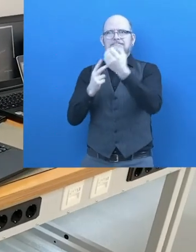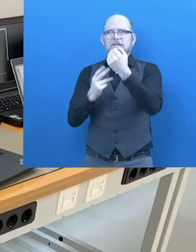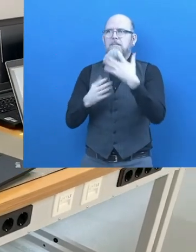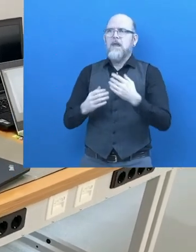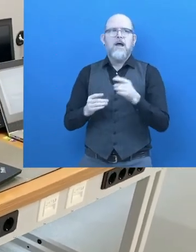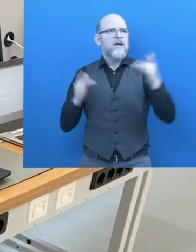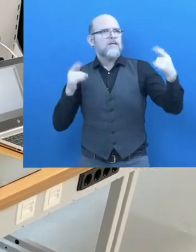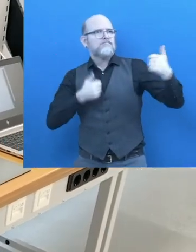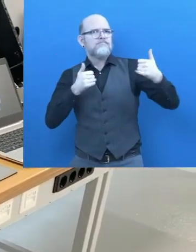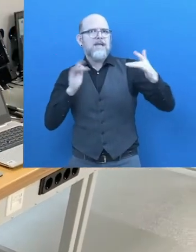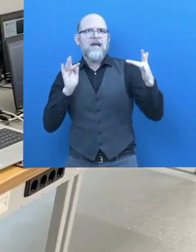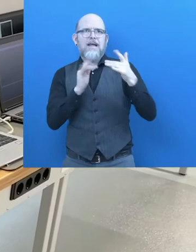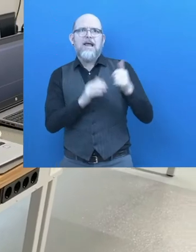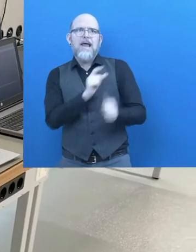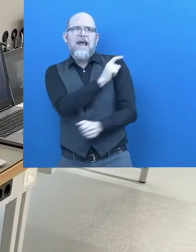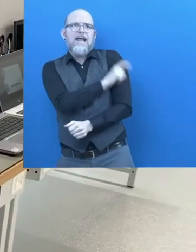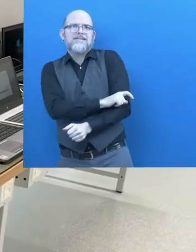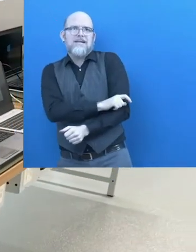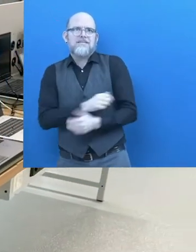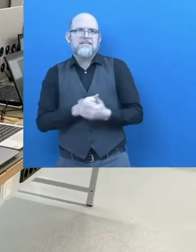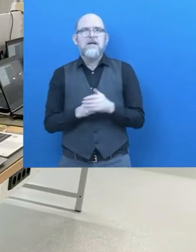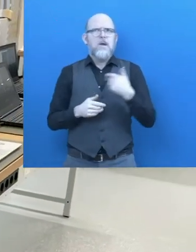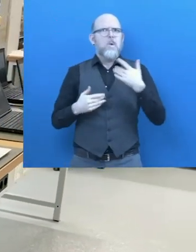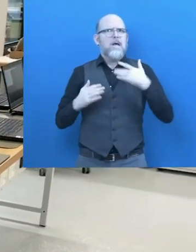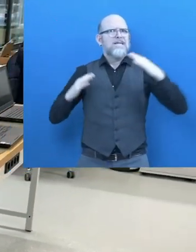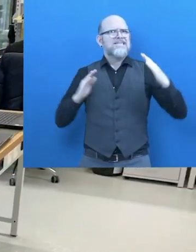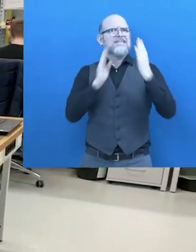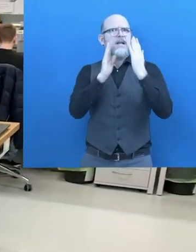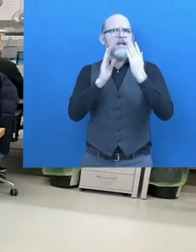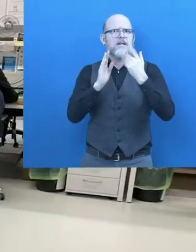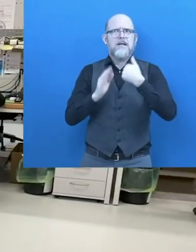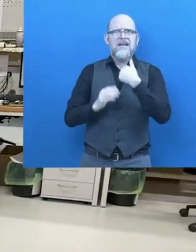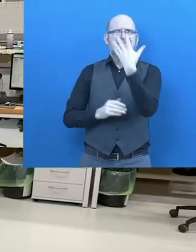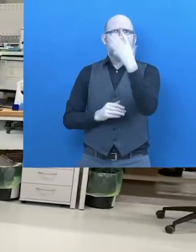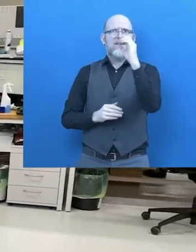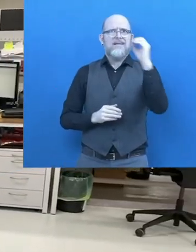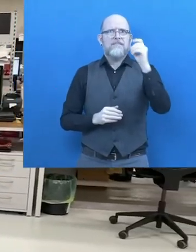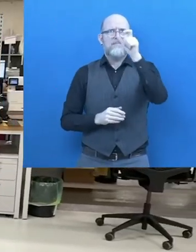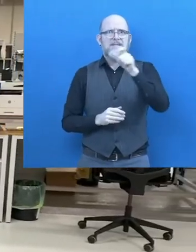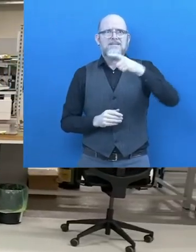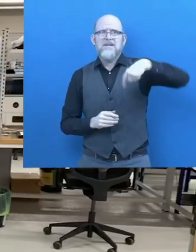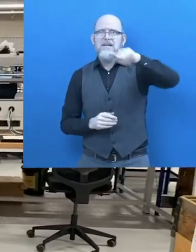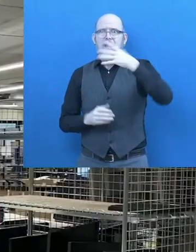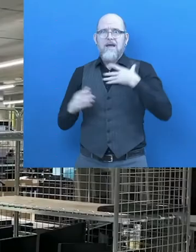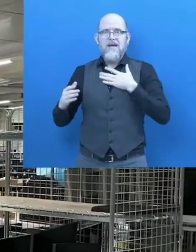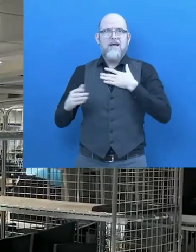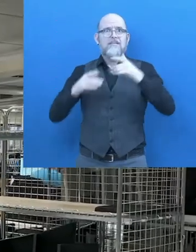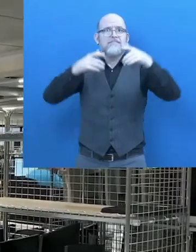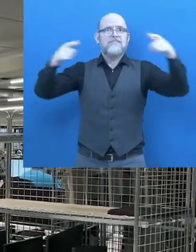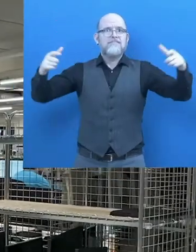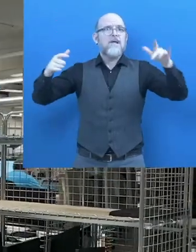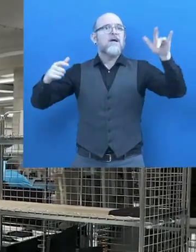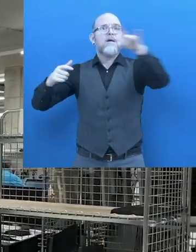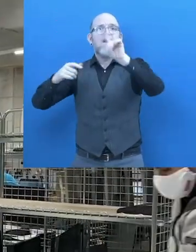werden wir unsere Prozesse effizienter gestalten, um uns noch widerstandsfähiger aufzubauen. Zudem ist es immer eine Herausforderung, alle der